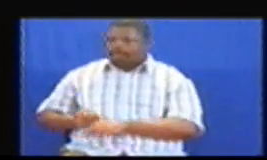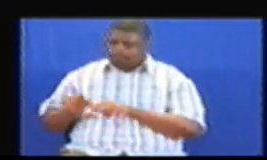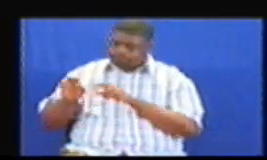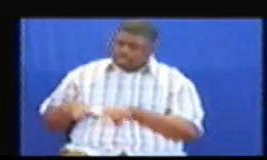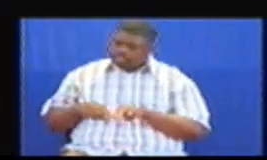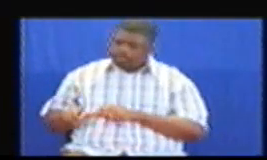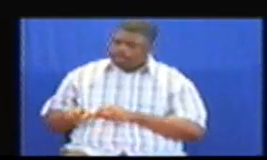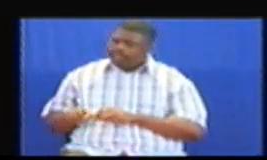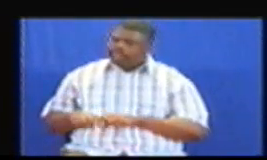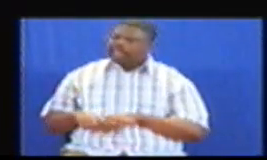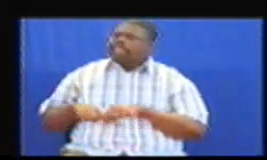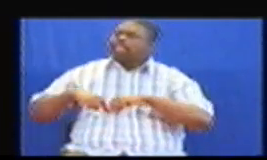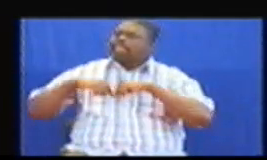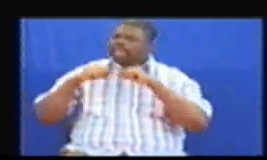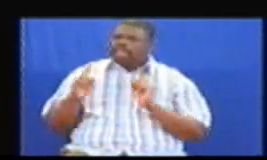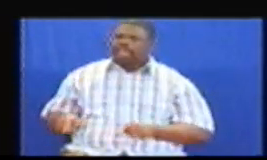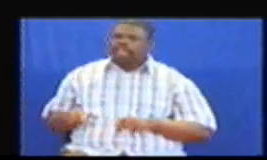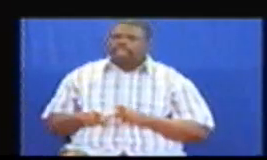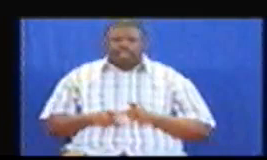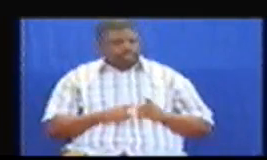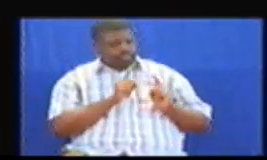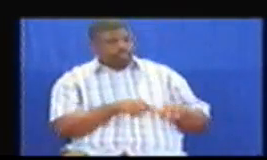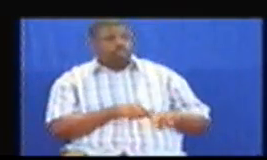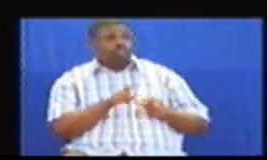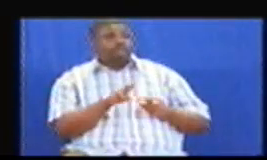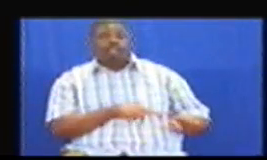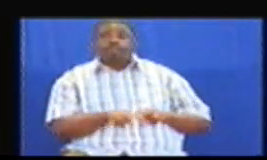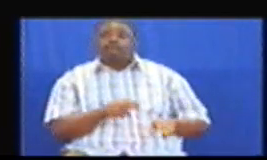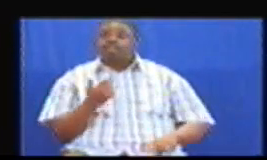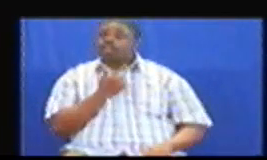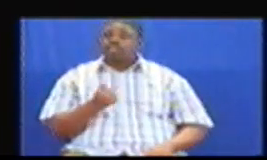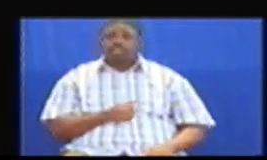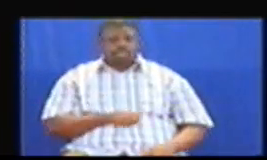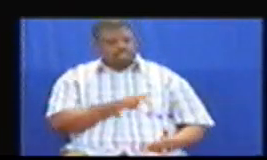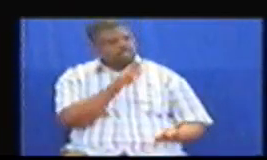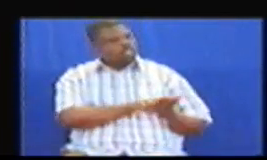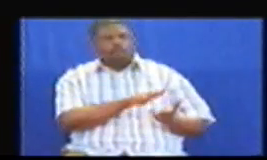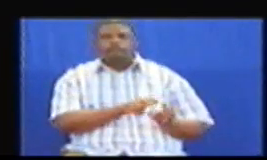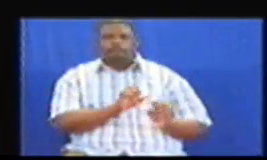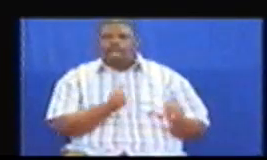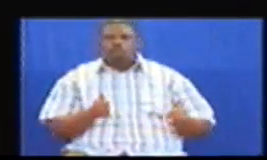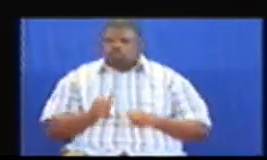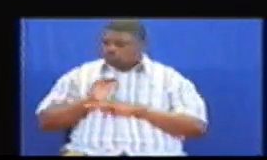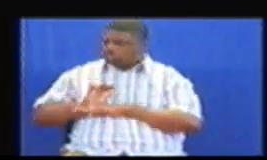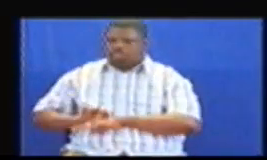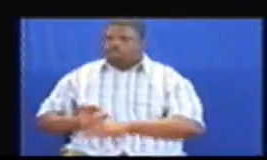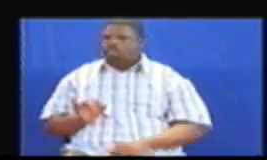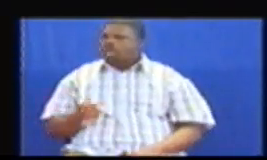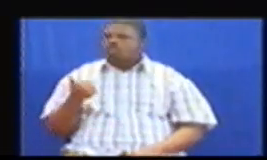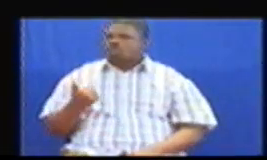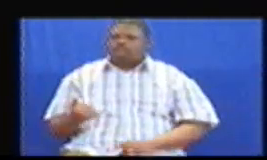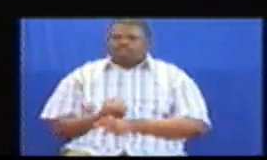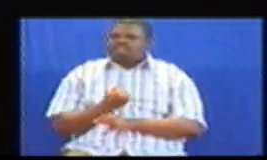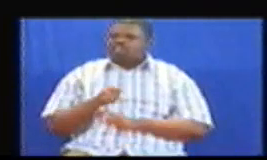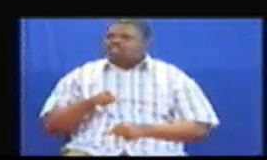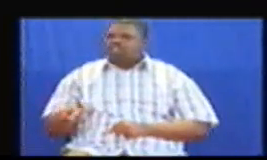sana. Na iko mikataba ambayo Tanzania haijasaini wala kuridhia. Na haijafanya hivyo kwa